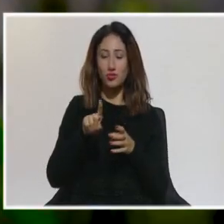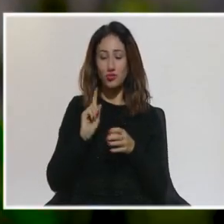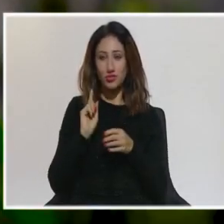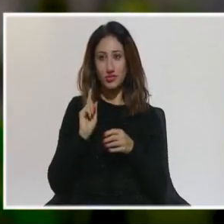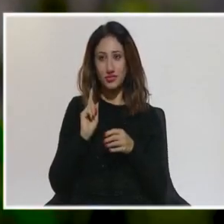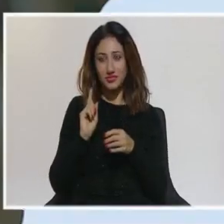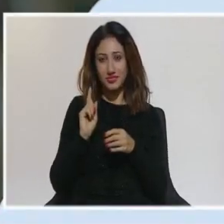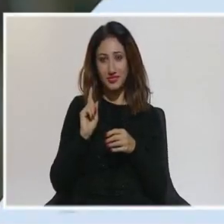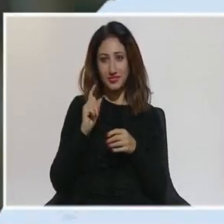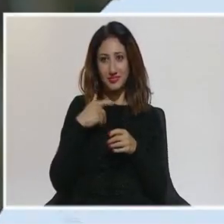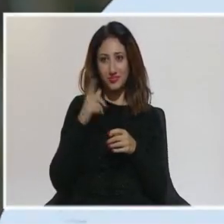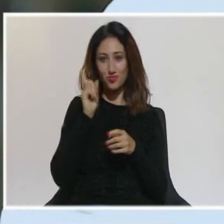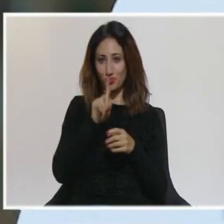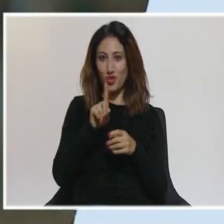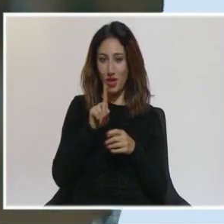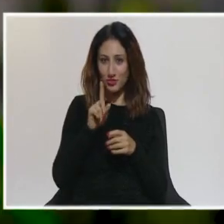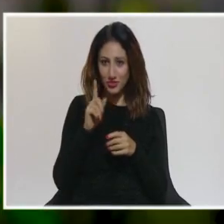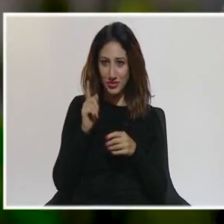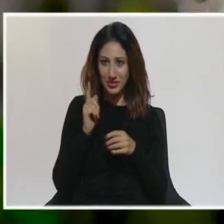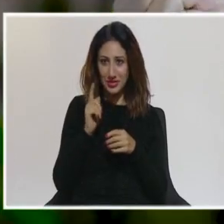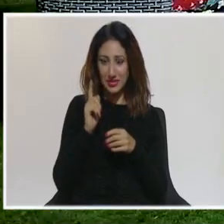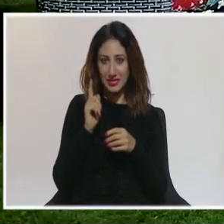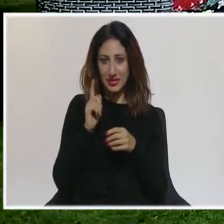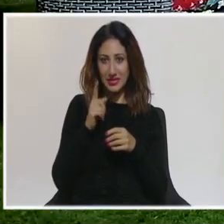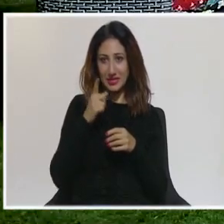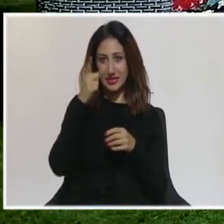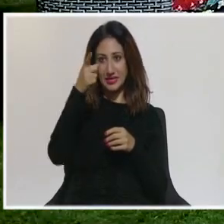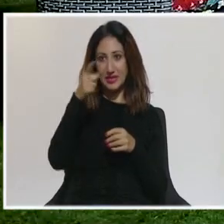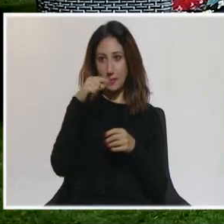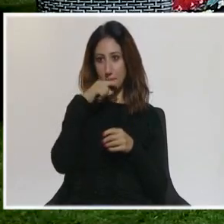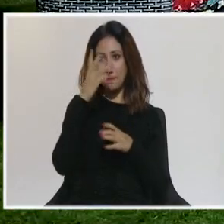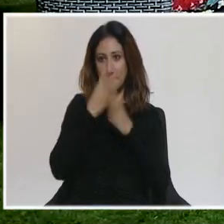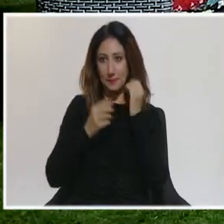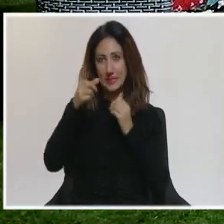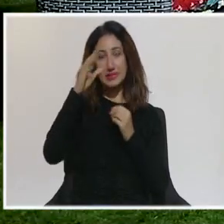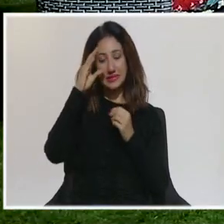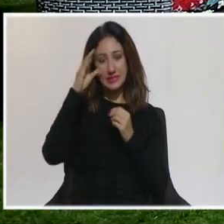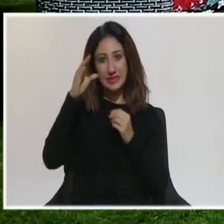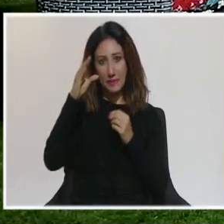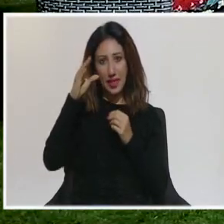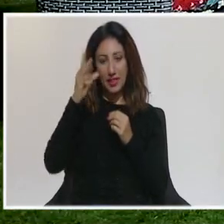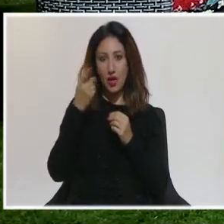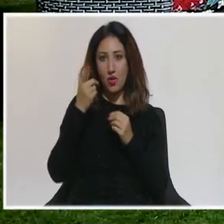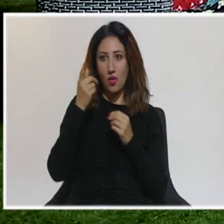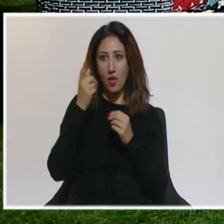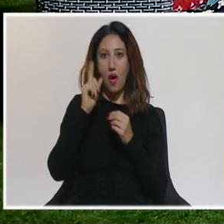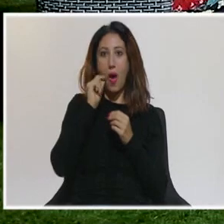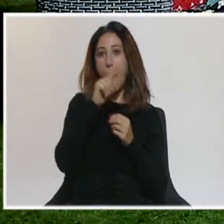افريقيا هبطل العب كوره. طب انت زملكاويه بقى حبا في الزمالك ولا بالوراثه؟